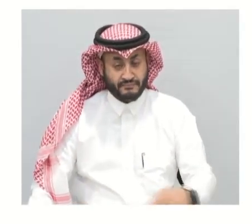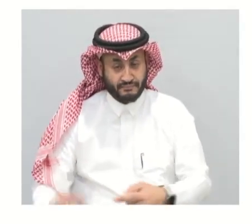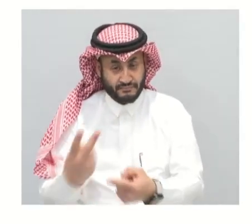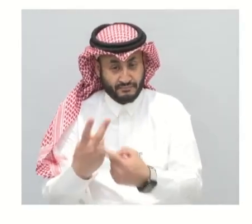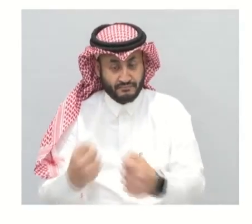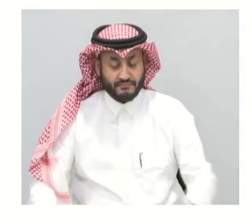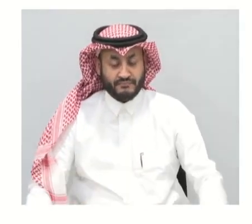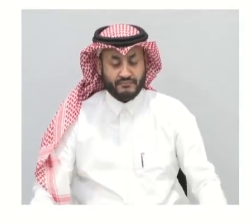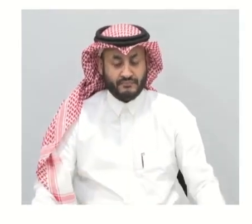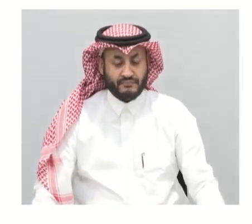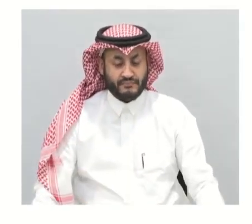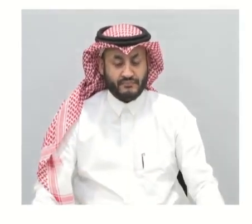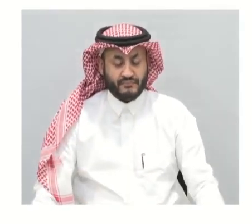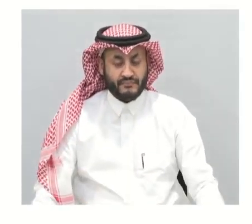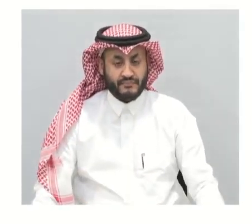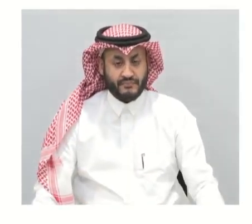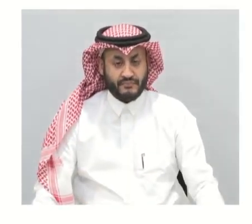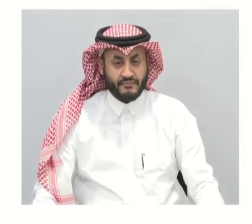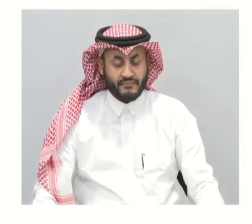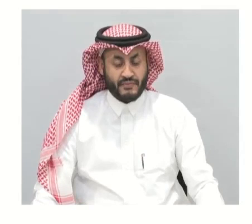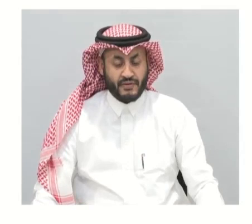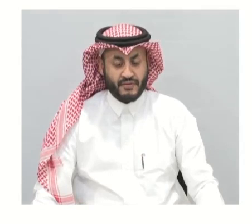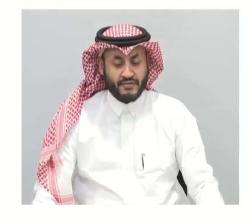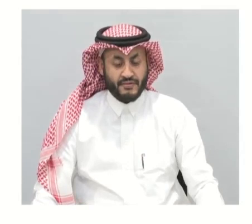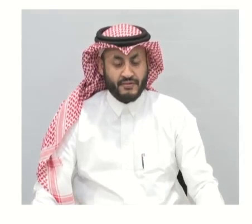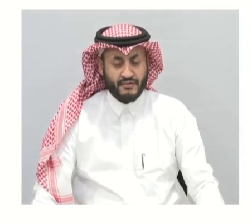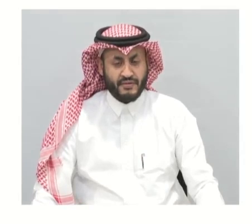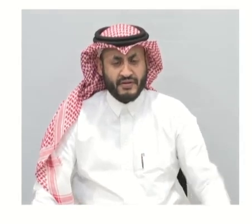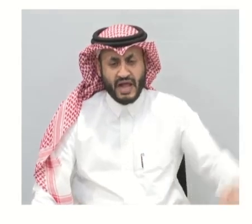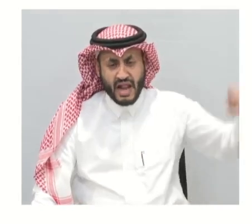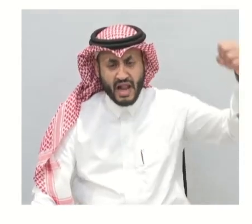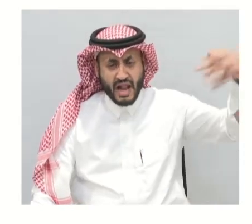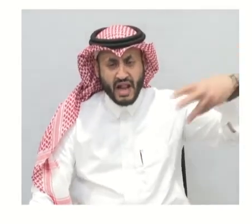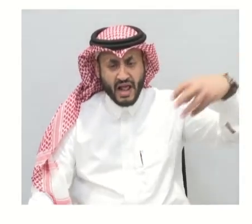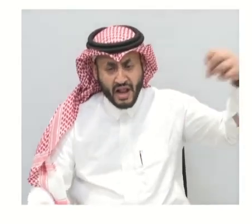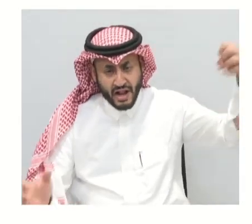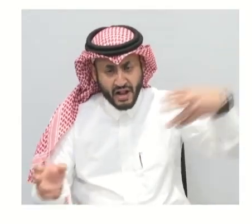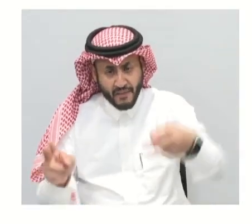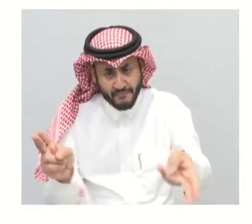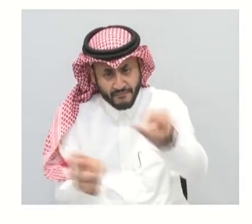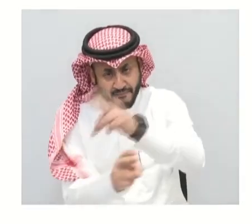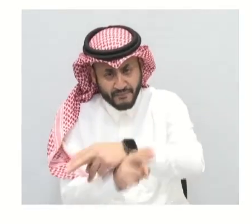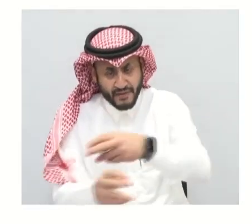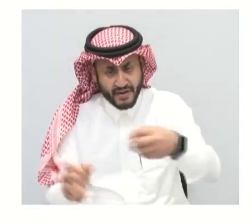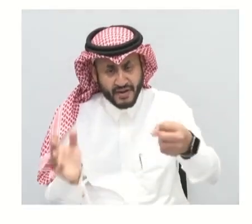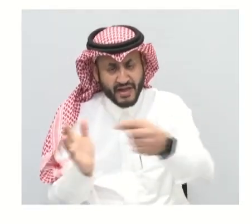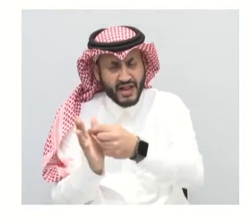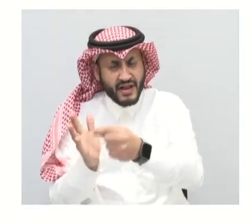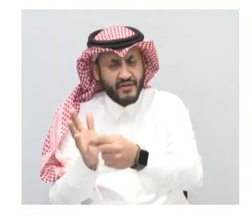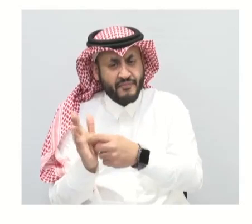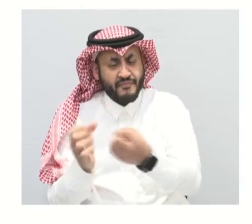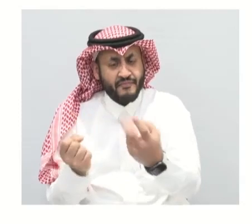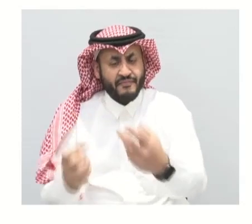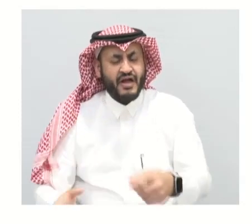ننطلق للسؤال الثاني تسمى الاداه التي تحول طاقه اشعه